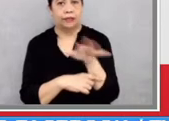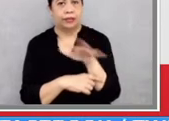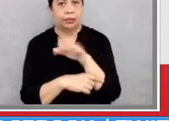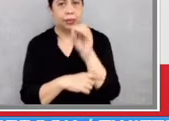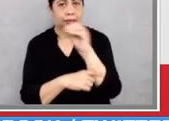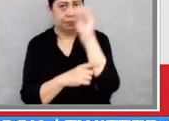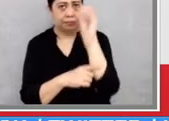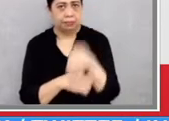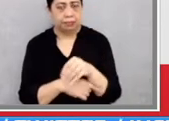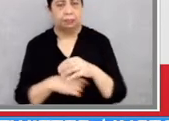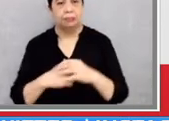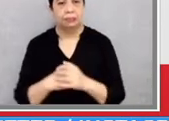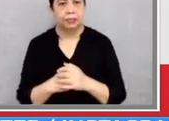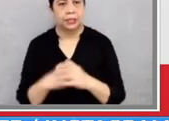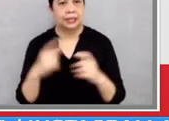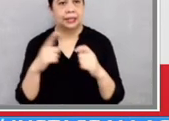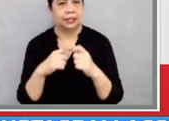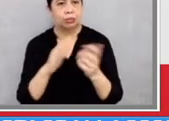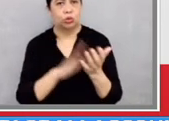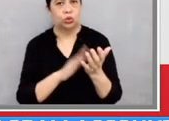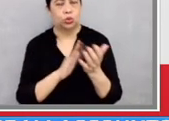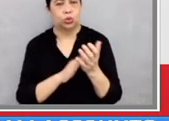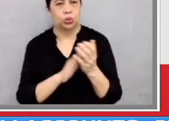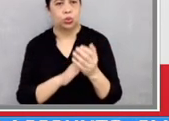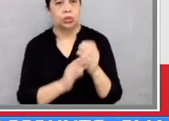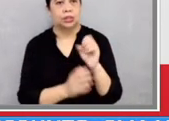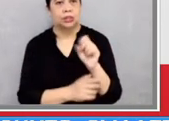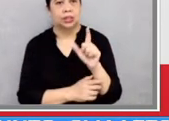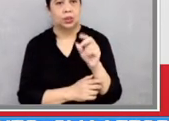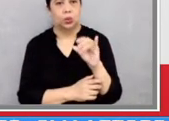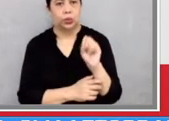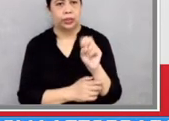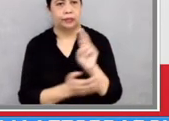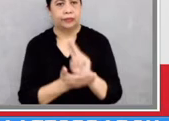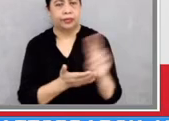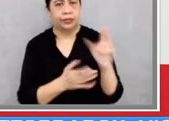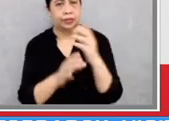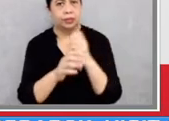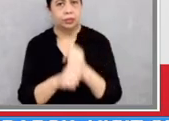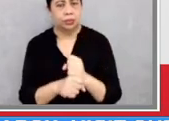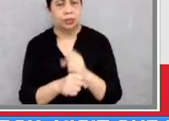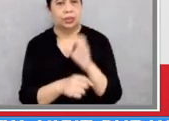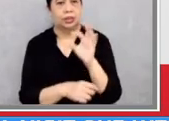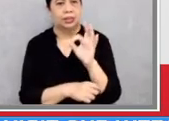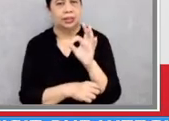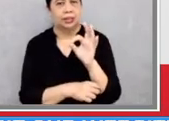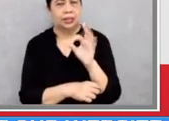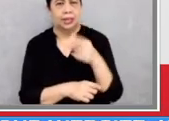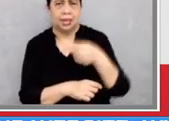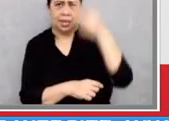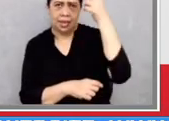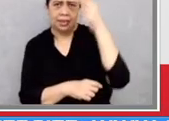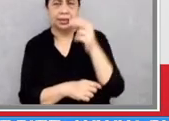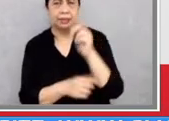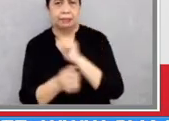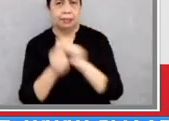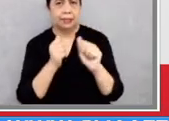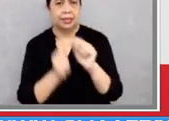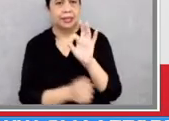93.55%. Top school naman ang St. Louis University na nakakuha ng may pinakamataas na passing rate na